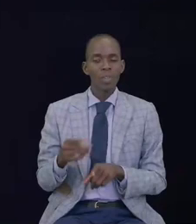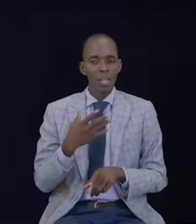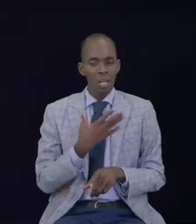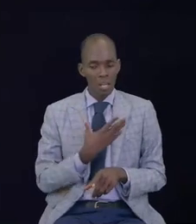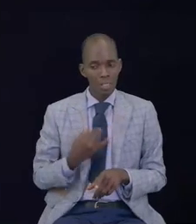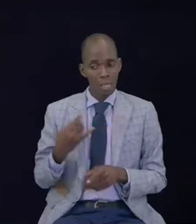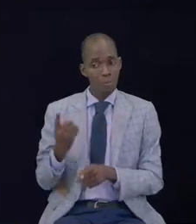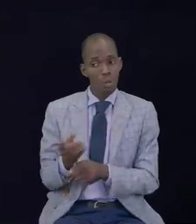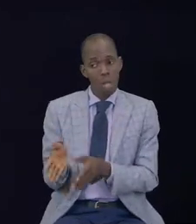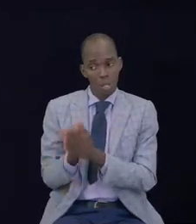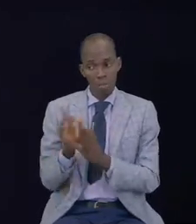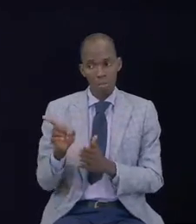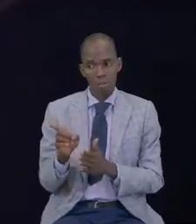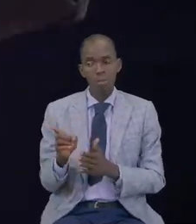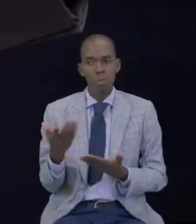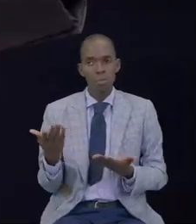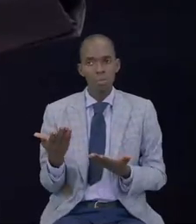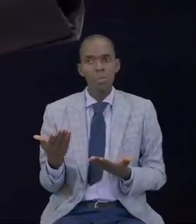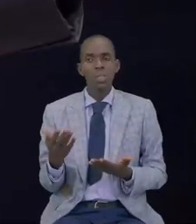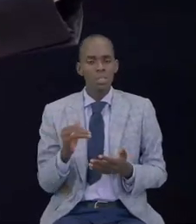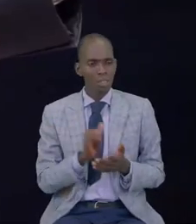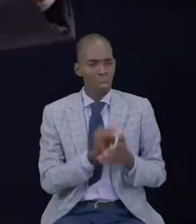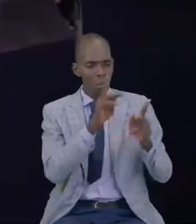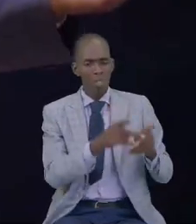vais être fidèle. Je veux tout, il me dit tout, il me